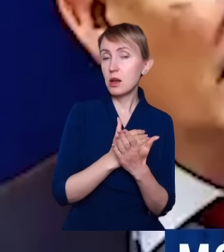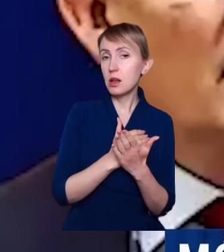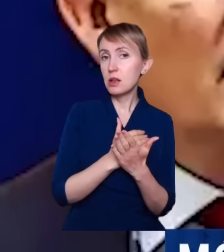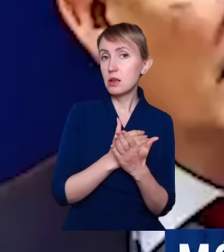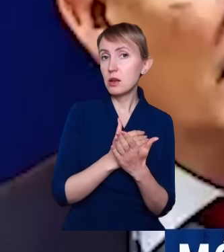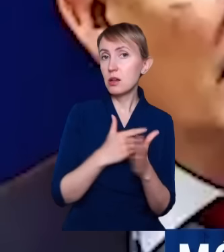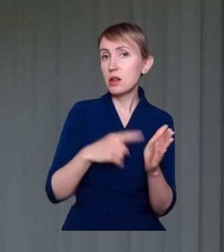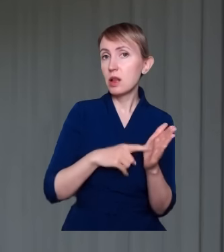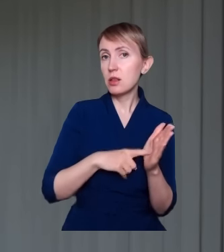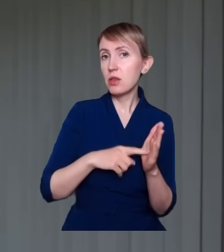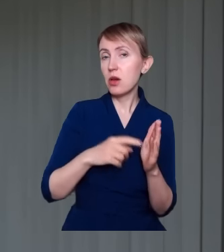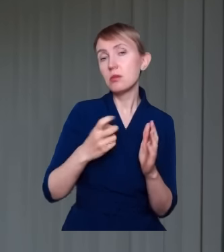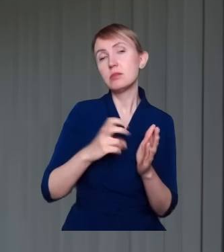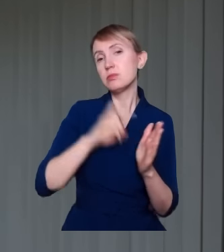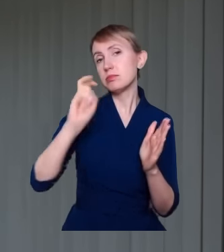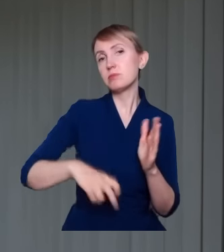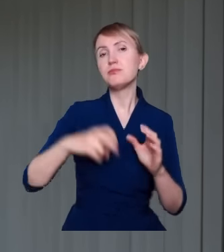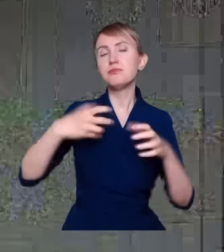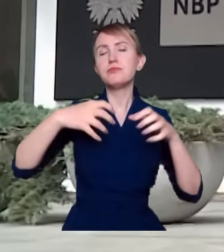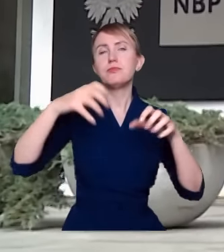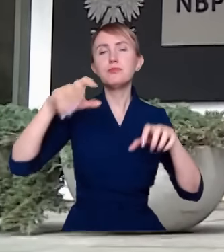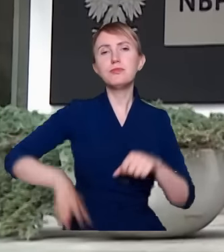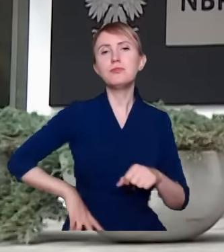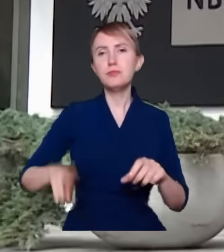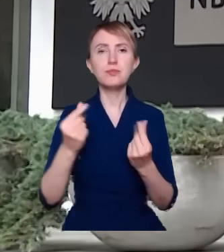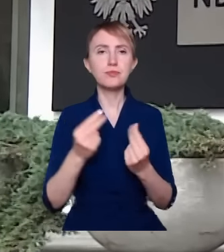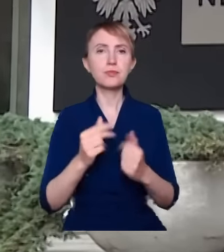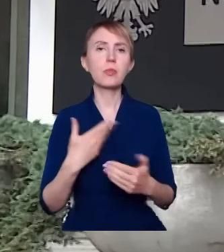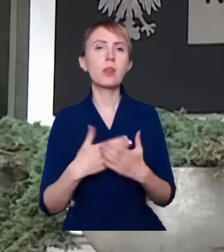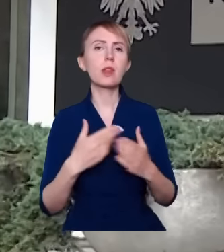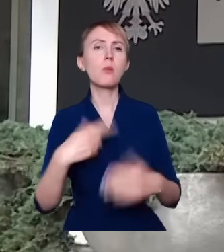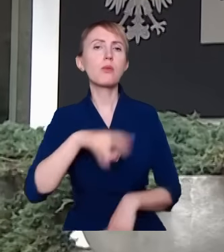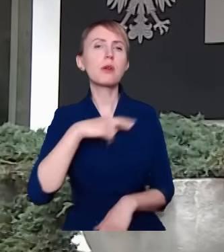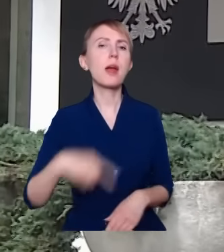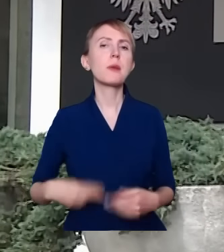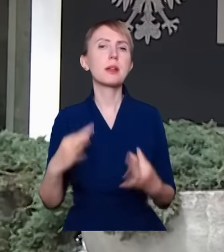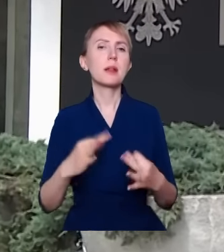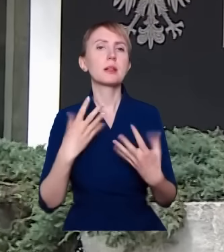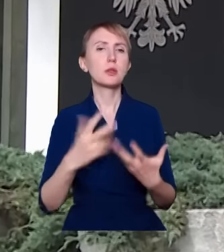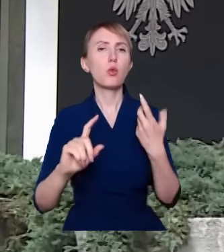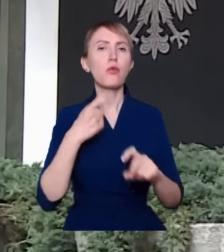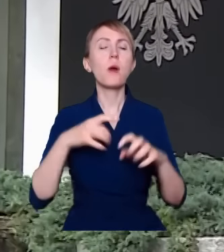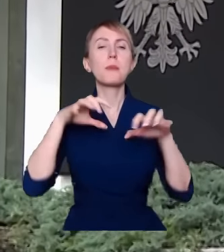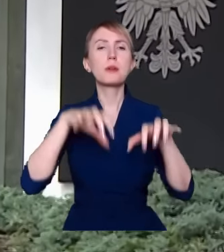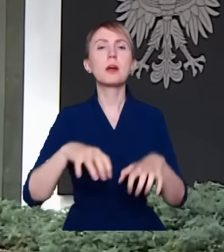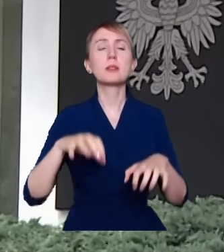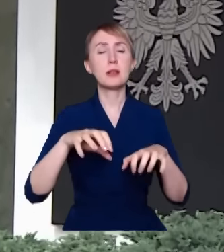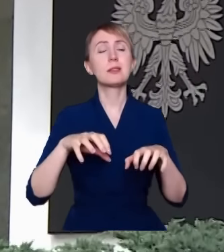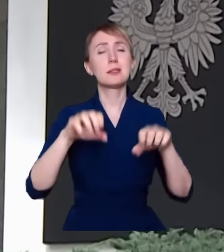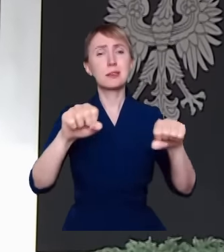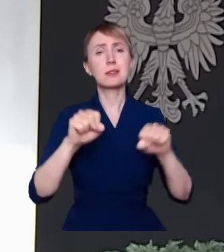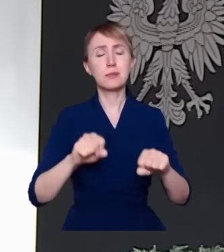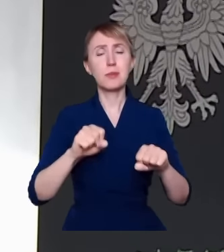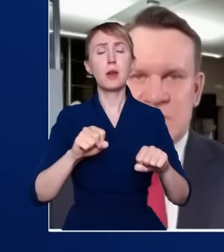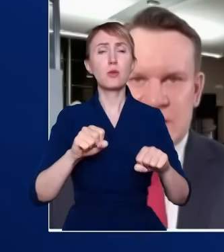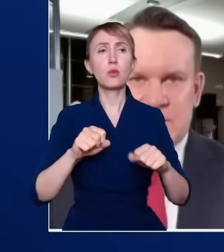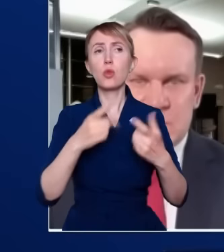dymisja ministra finansów. Dlaczego teraz premierowi tak bardzo zależy na odwołaniu prezesa organu, który powinien być